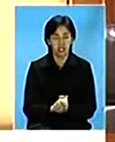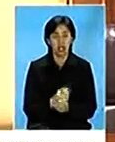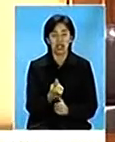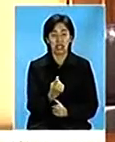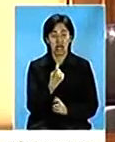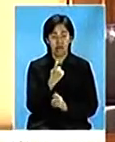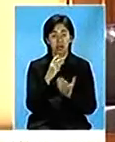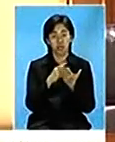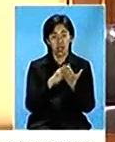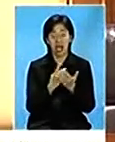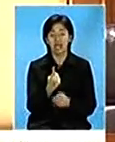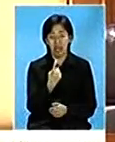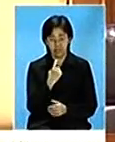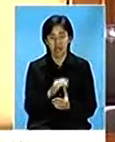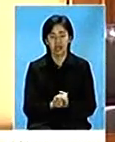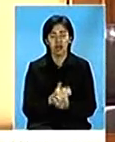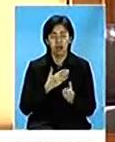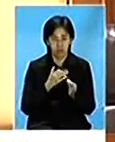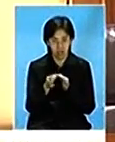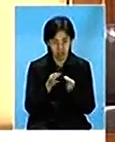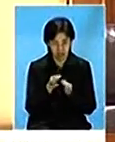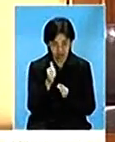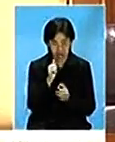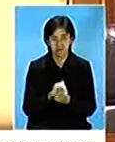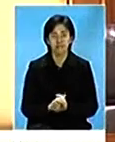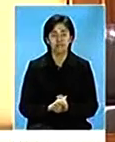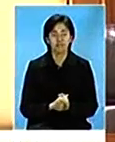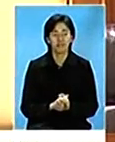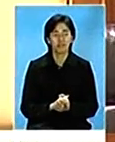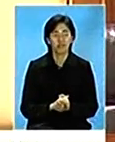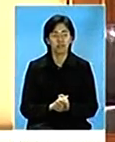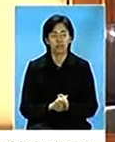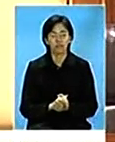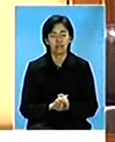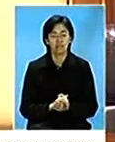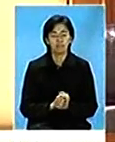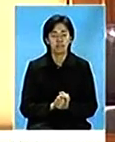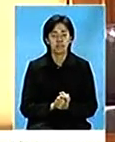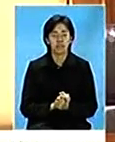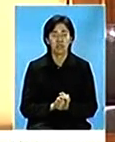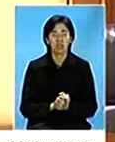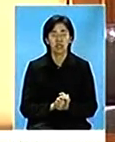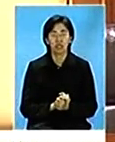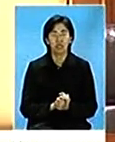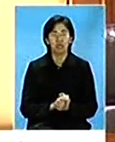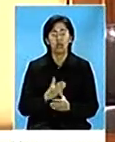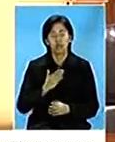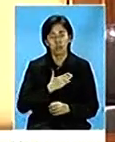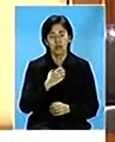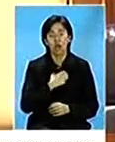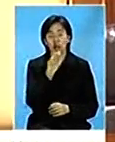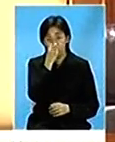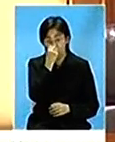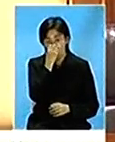ทางวิชาการนิดๆนะครับผมก็จะย่อยท่านนี้ฮะก็คือว่าใจจริงเราเนี่ยอยากทดลองตั้งแต่